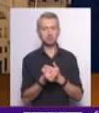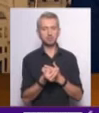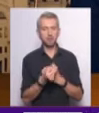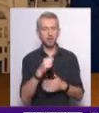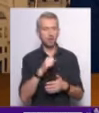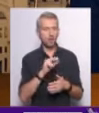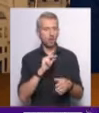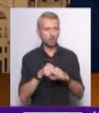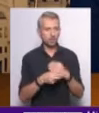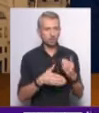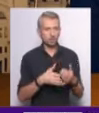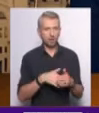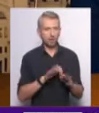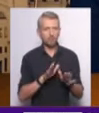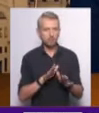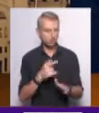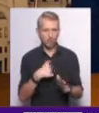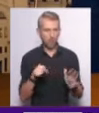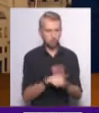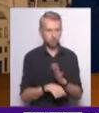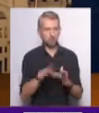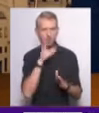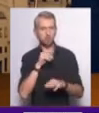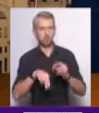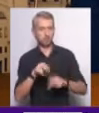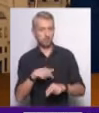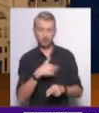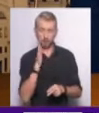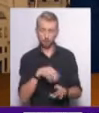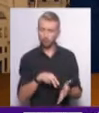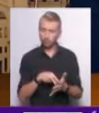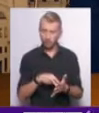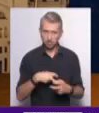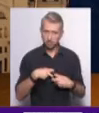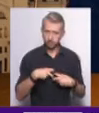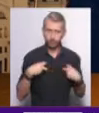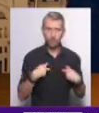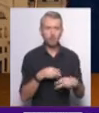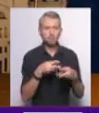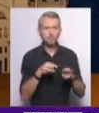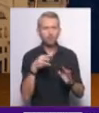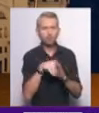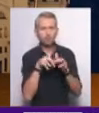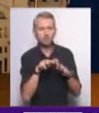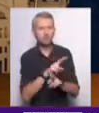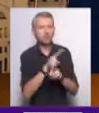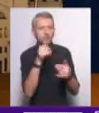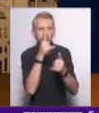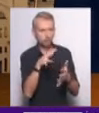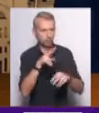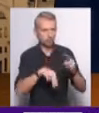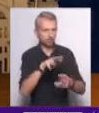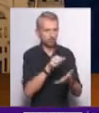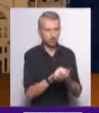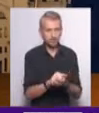через моє життя зможе хтось там побудувати. Я там буду стояти насмерть, і ні Міністерство внутрішніх справ, ні будь-хто інший не зможе там... Ну, тому що вже якісь